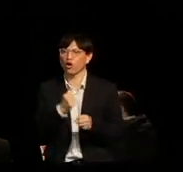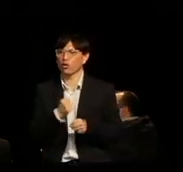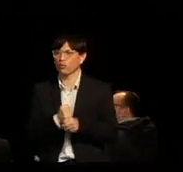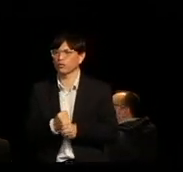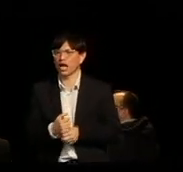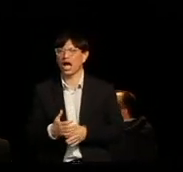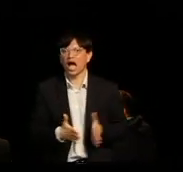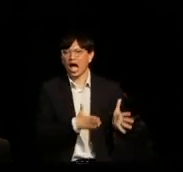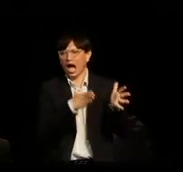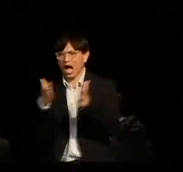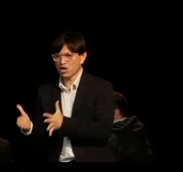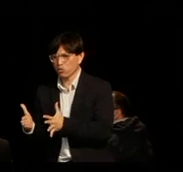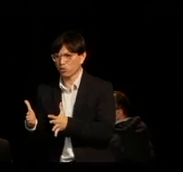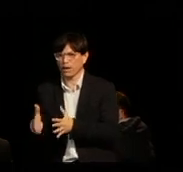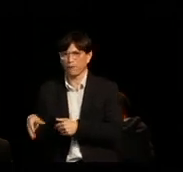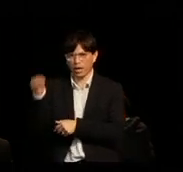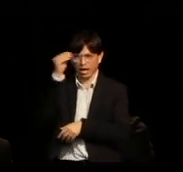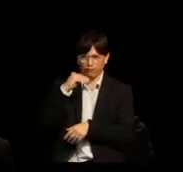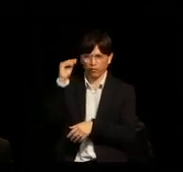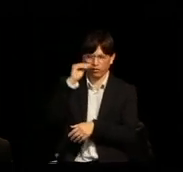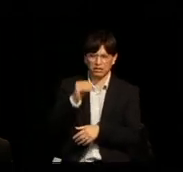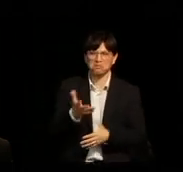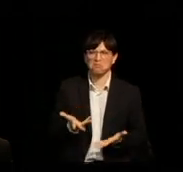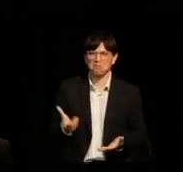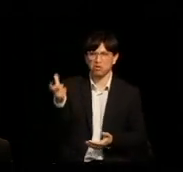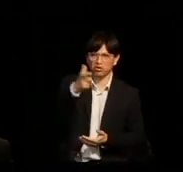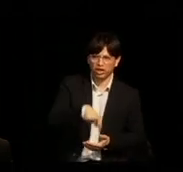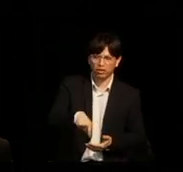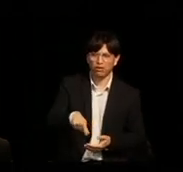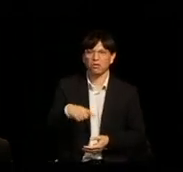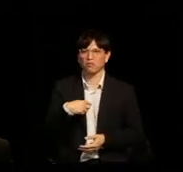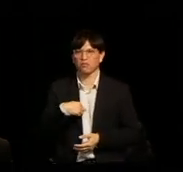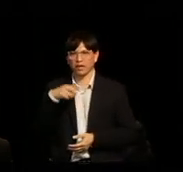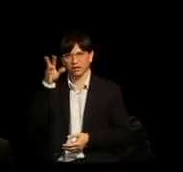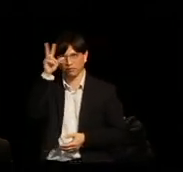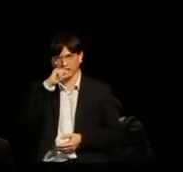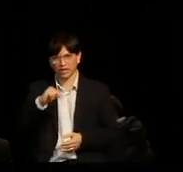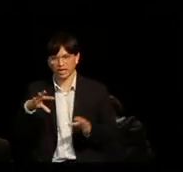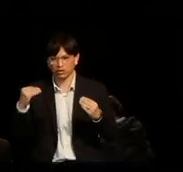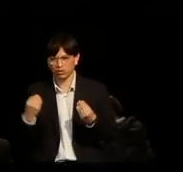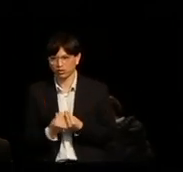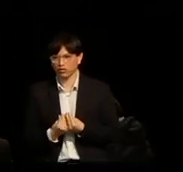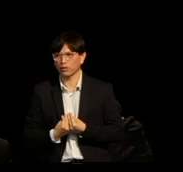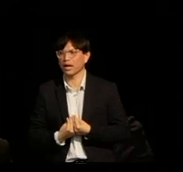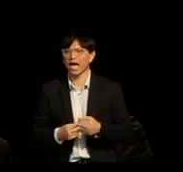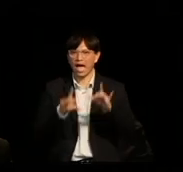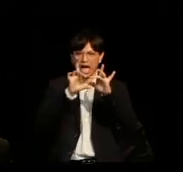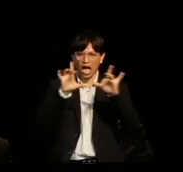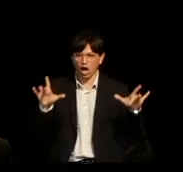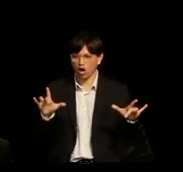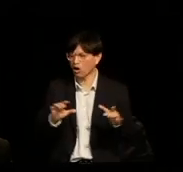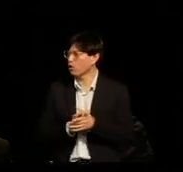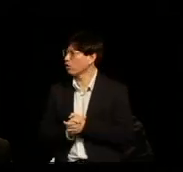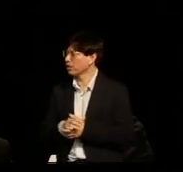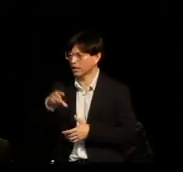autoformazione quindi viene dato perché possiamo riflettere tutti insieme è on è in